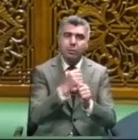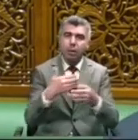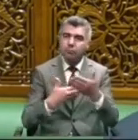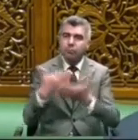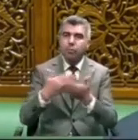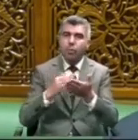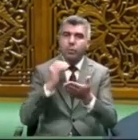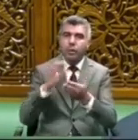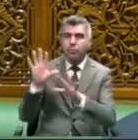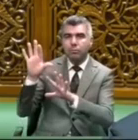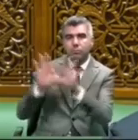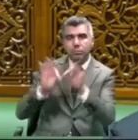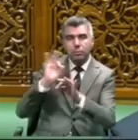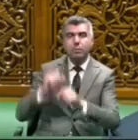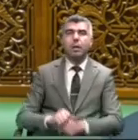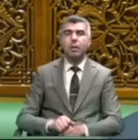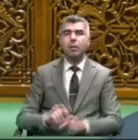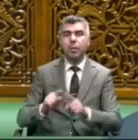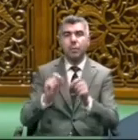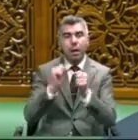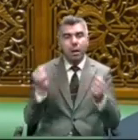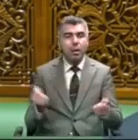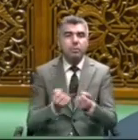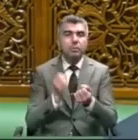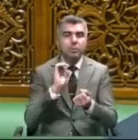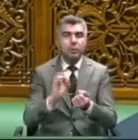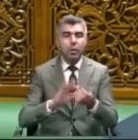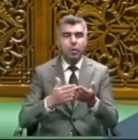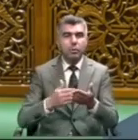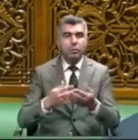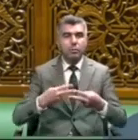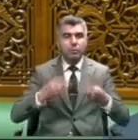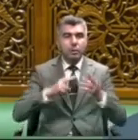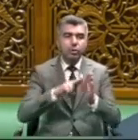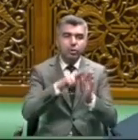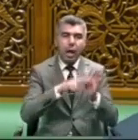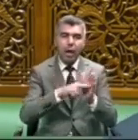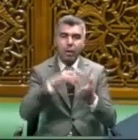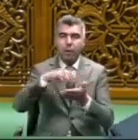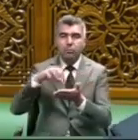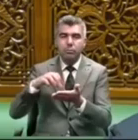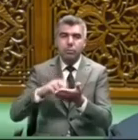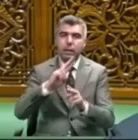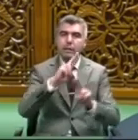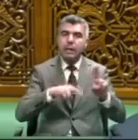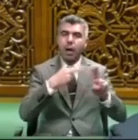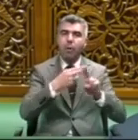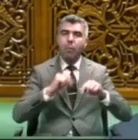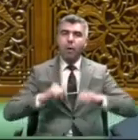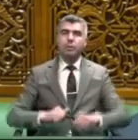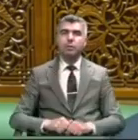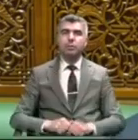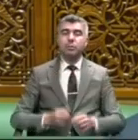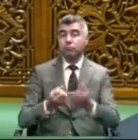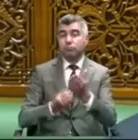الكفاءات وانعاش الاقتصاد جهويا ووطنيا وهذا ما تضمنه جوابكم نقترح عليكم